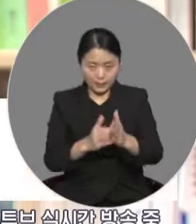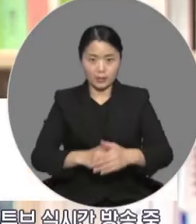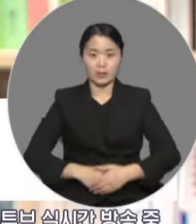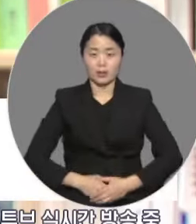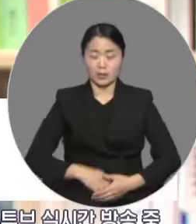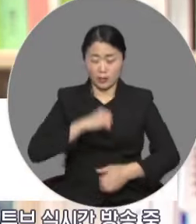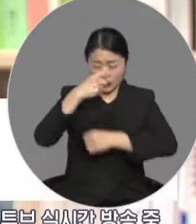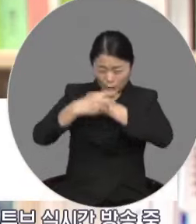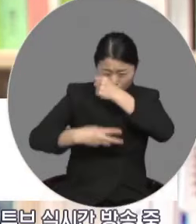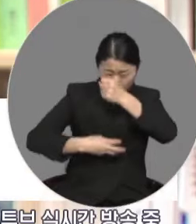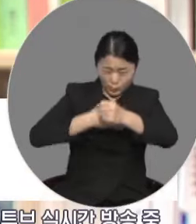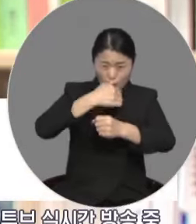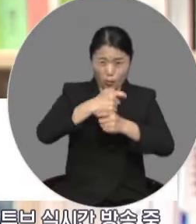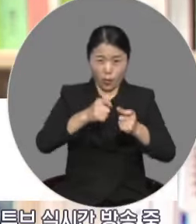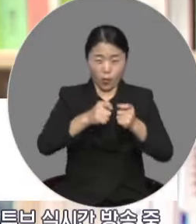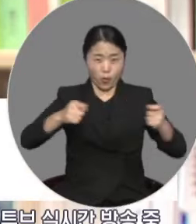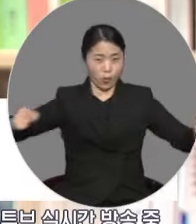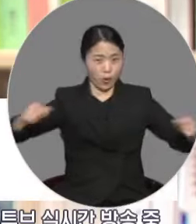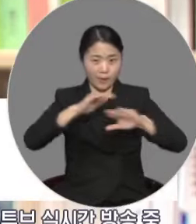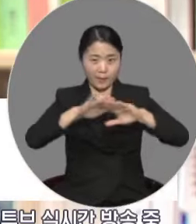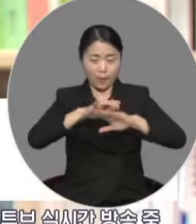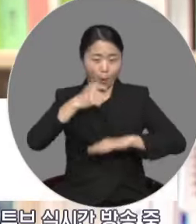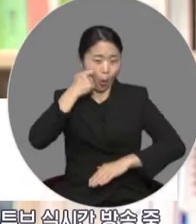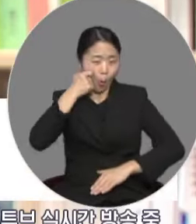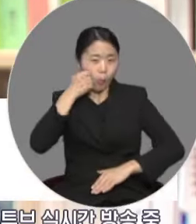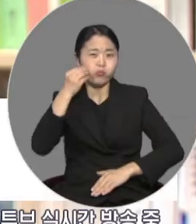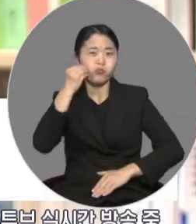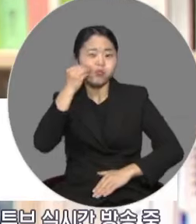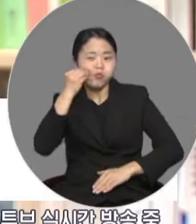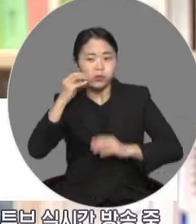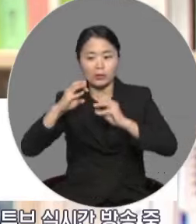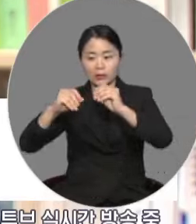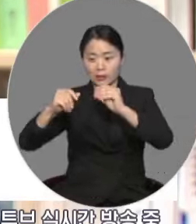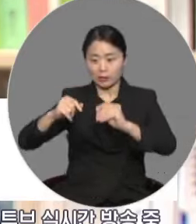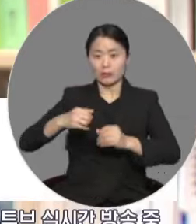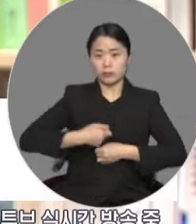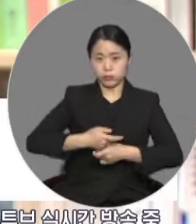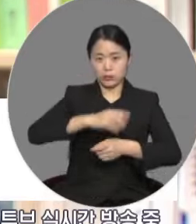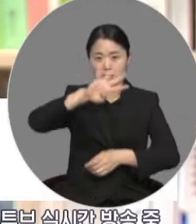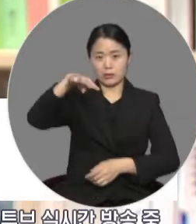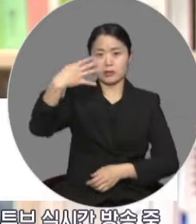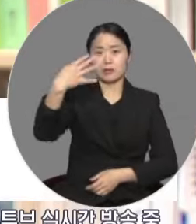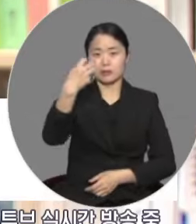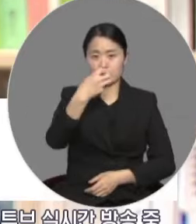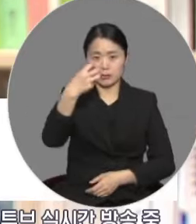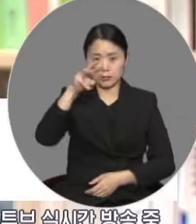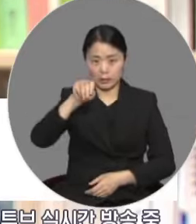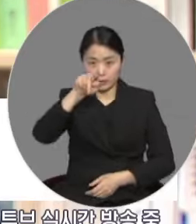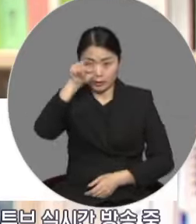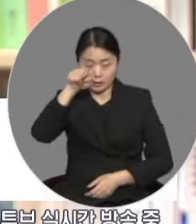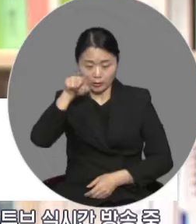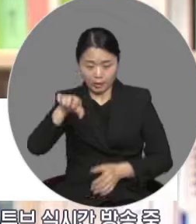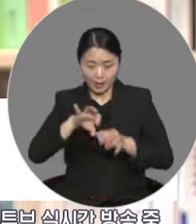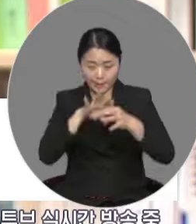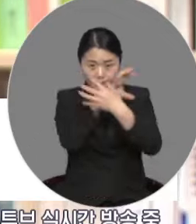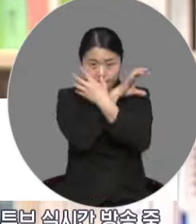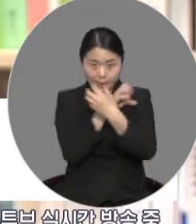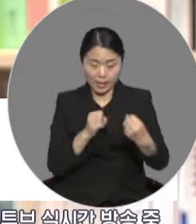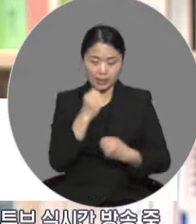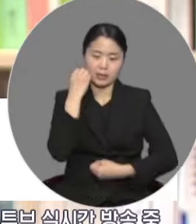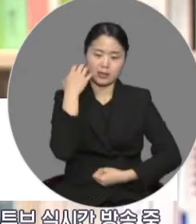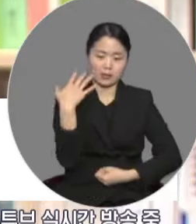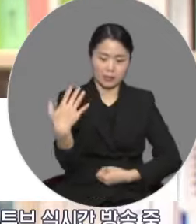년간 매입하지 못한 무연고 사유지 내필지 430제곱미터에 대해서 토지 수용 재결을 통해 약 4개월